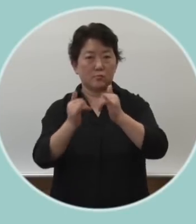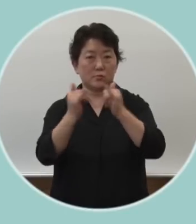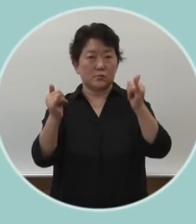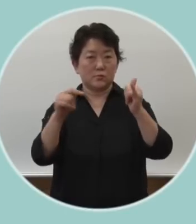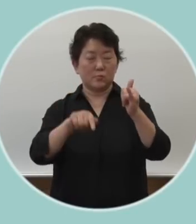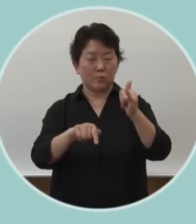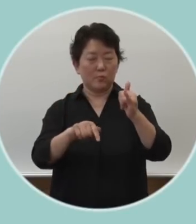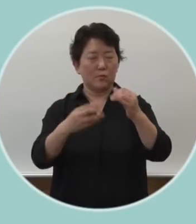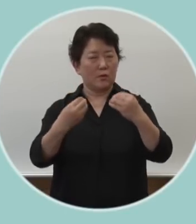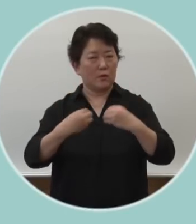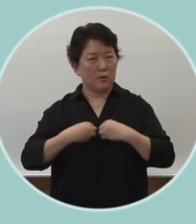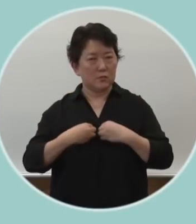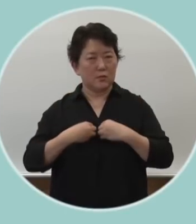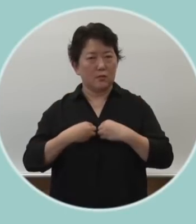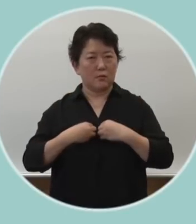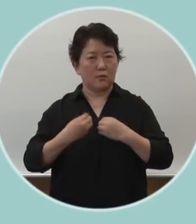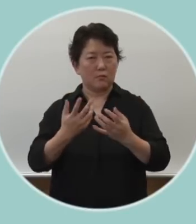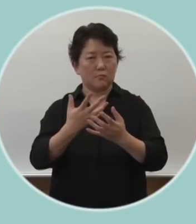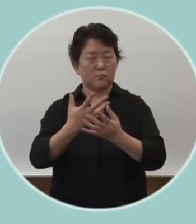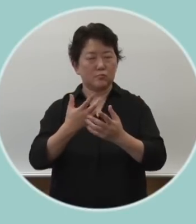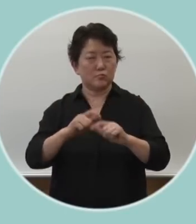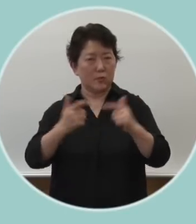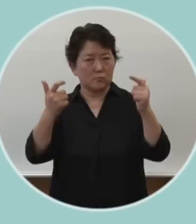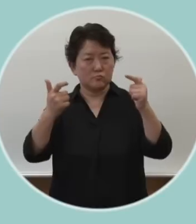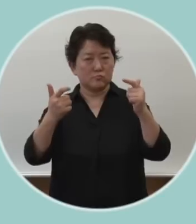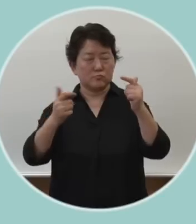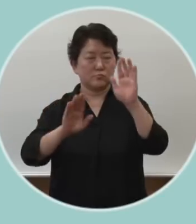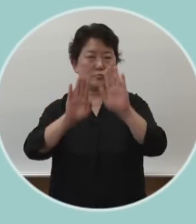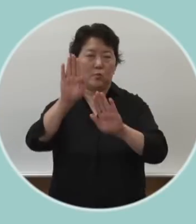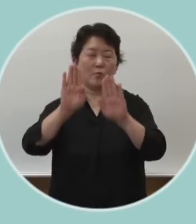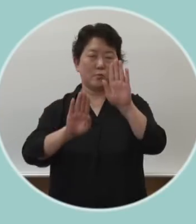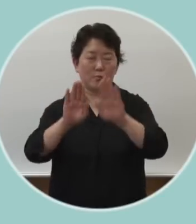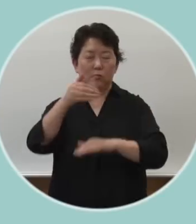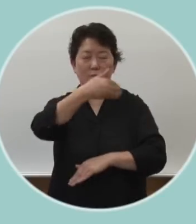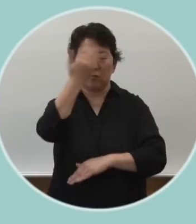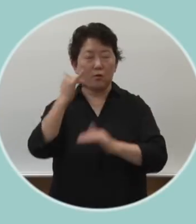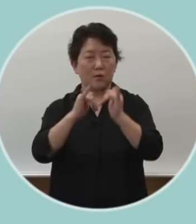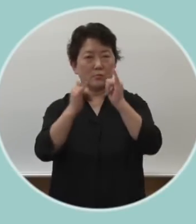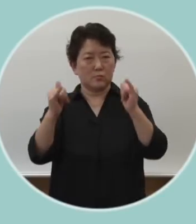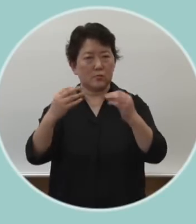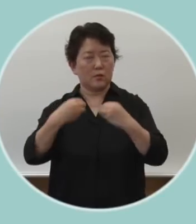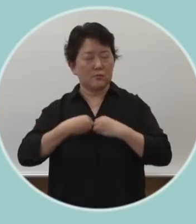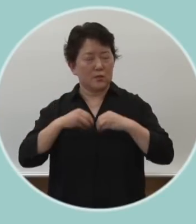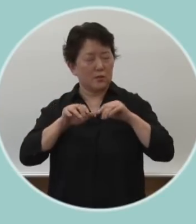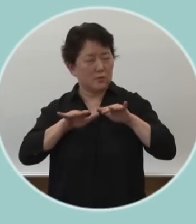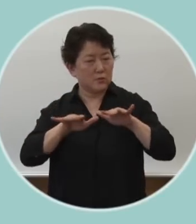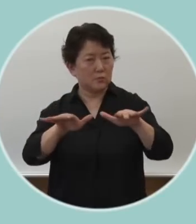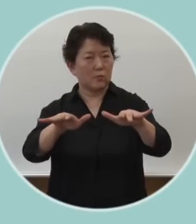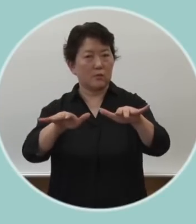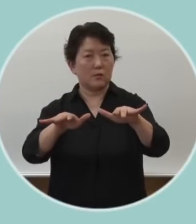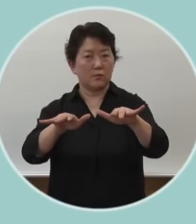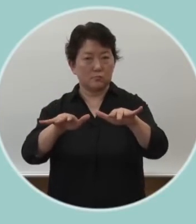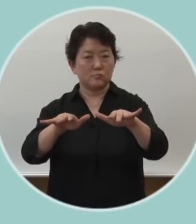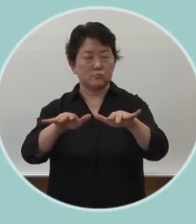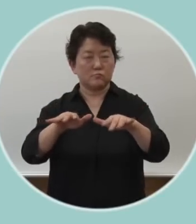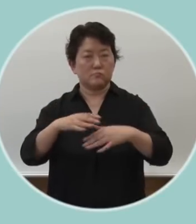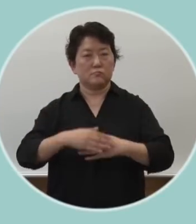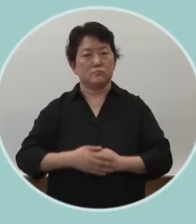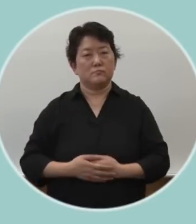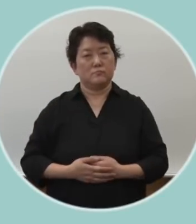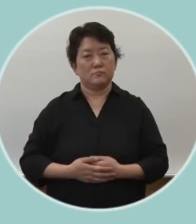の感染も大変多くなるなど、若い世代で感染が広がっているようでございます